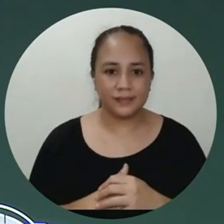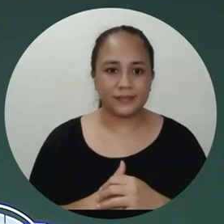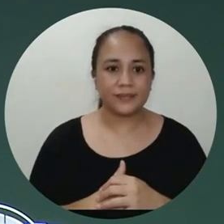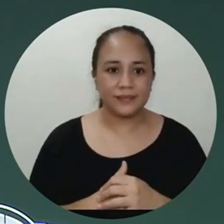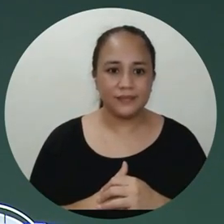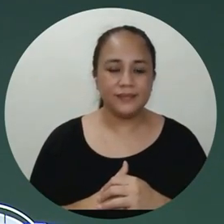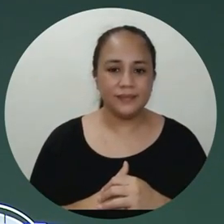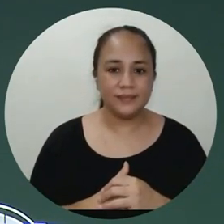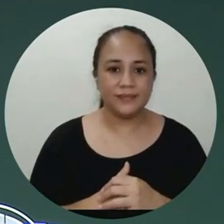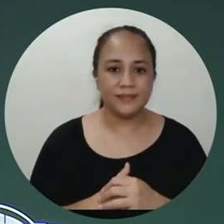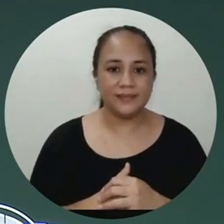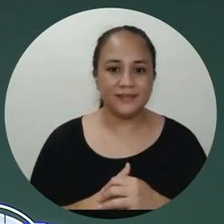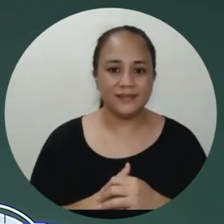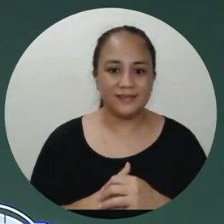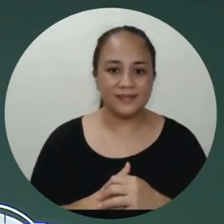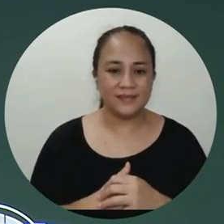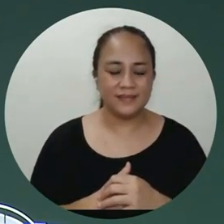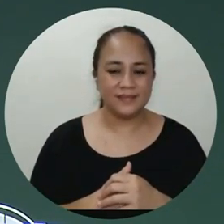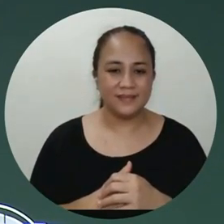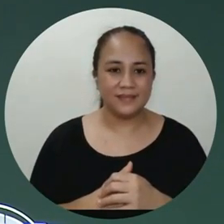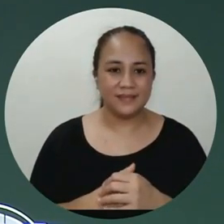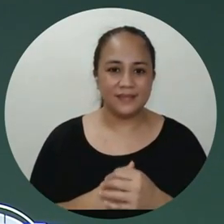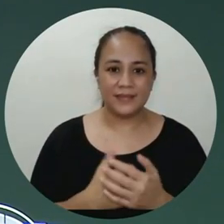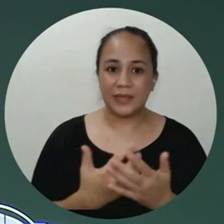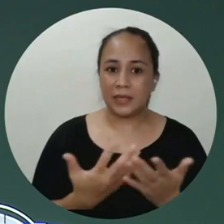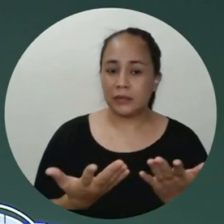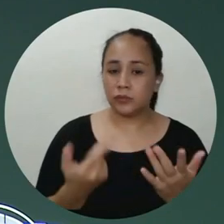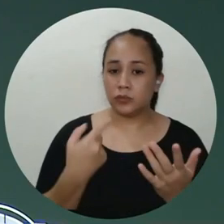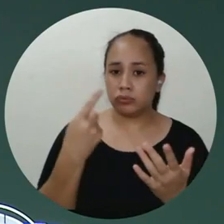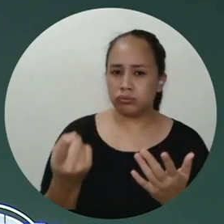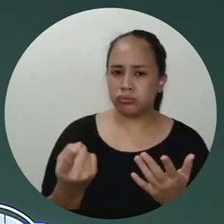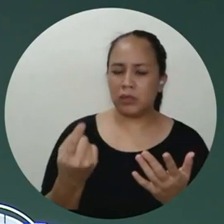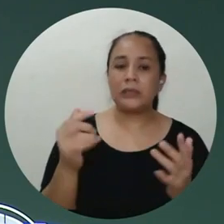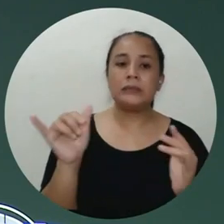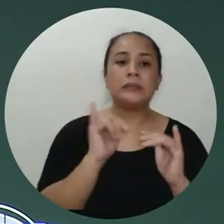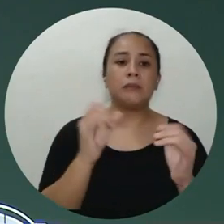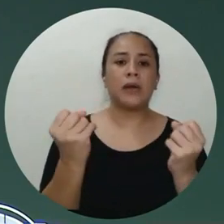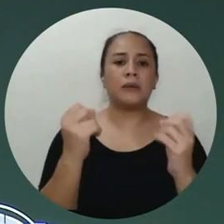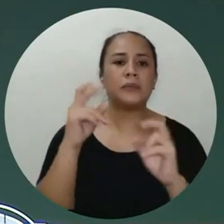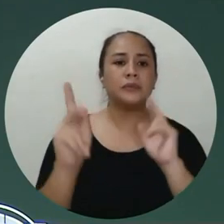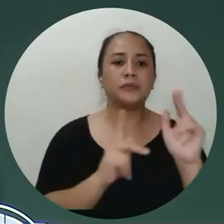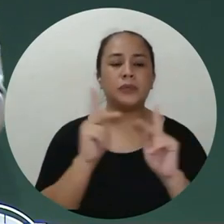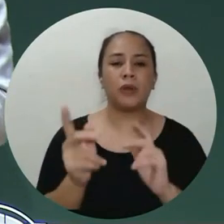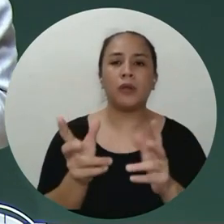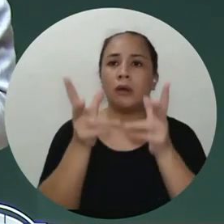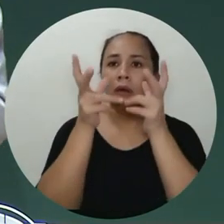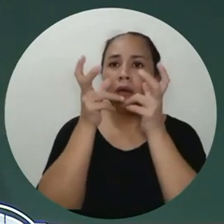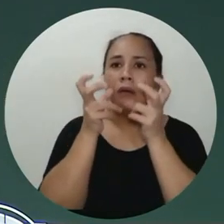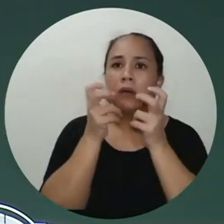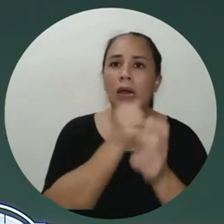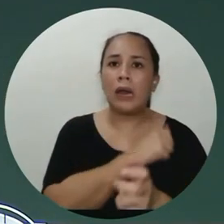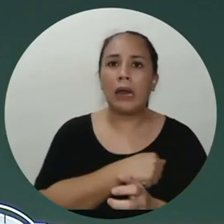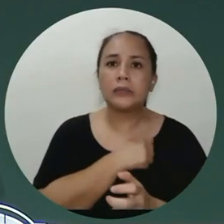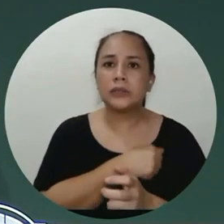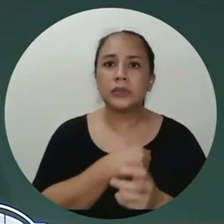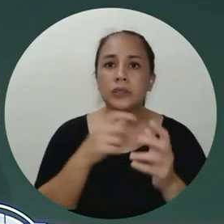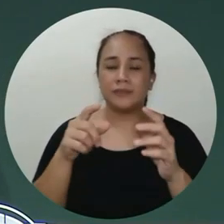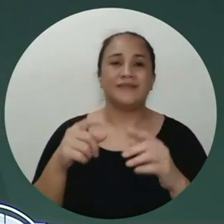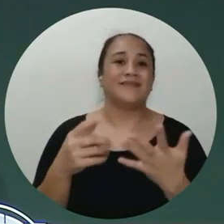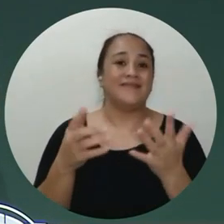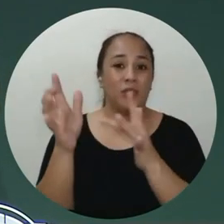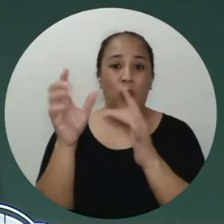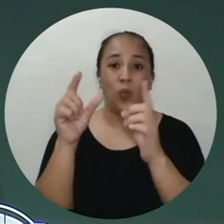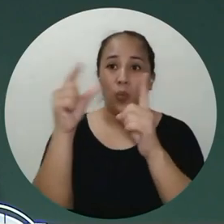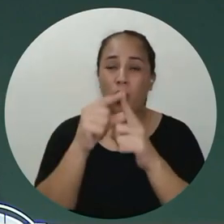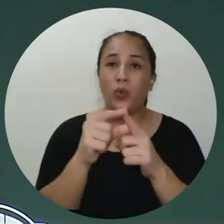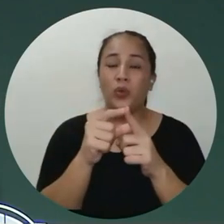때도 특숙한 사람들 많아요. And so likewise, there are many people who listen with this kind of attitude when the word is proclaimed during these lectures or sermons.